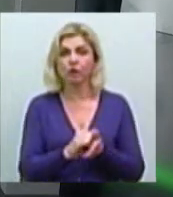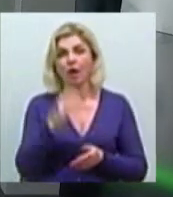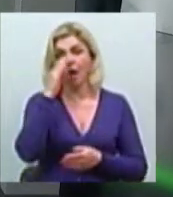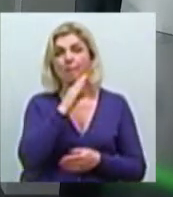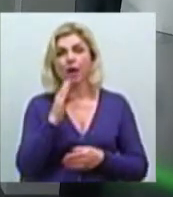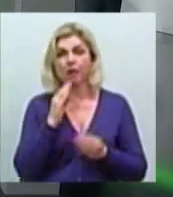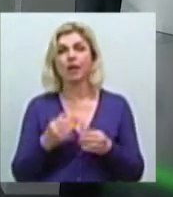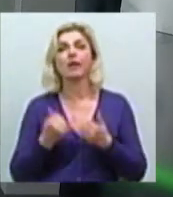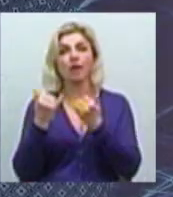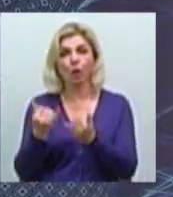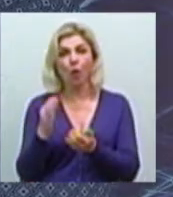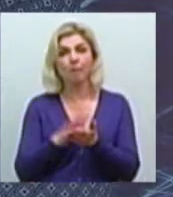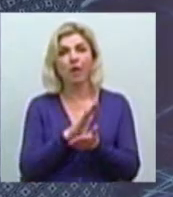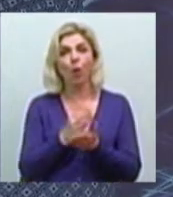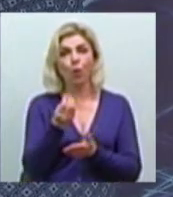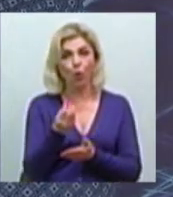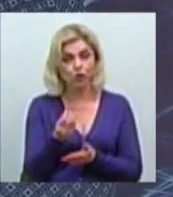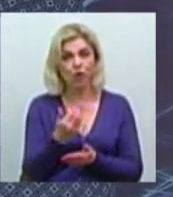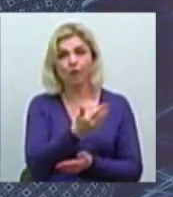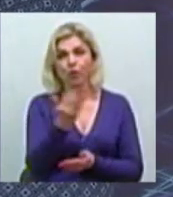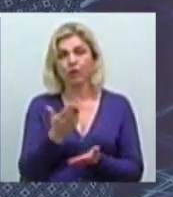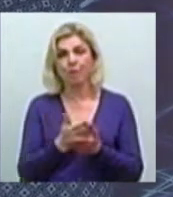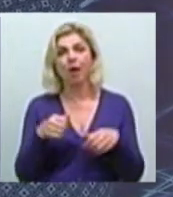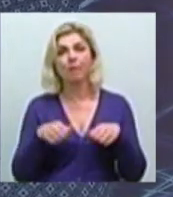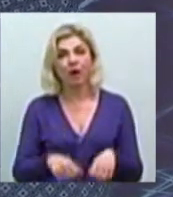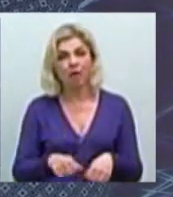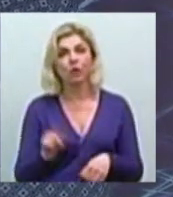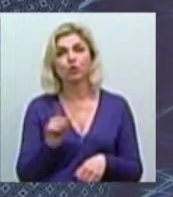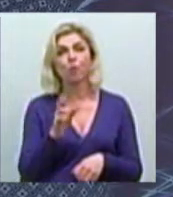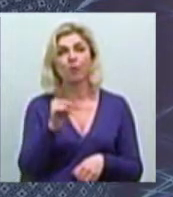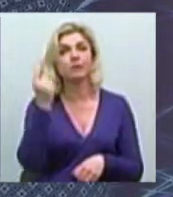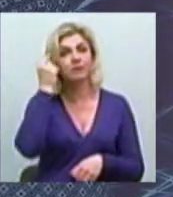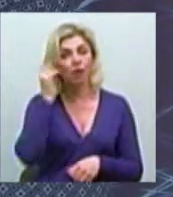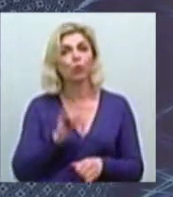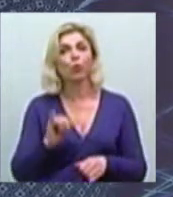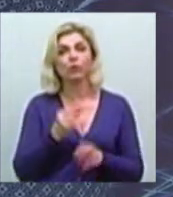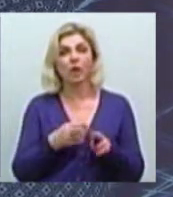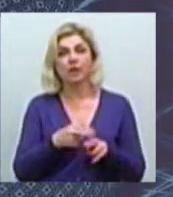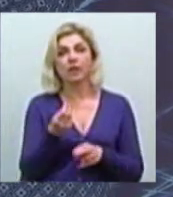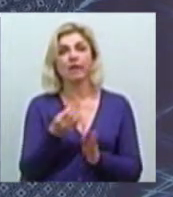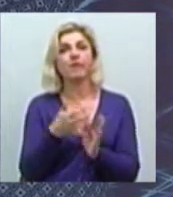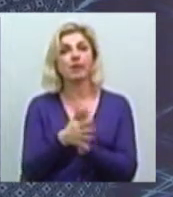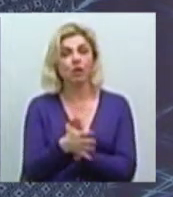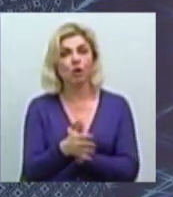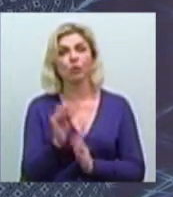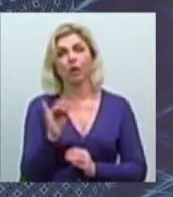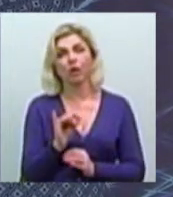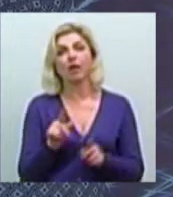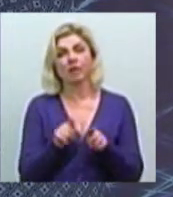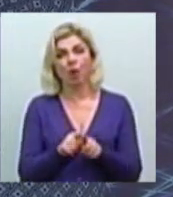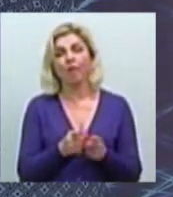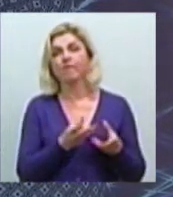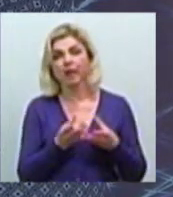дають благодійні кошти. Вони мають право на те, щоб знати, куди ці кошти витрачаються. І також впливати